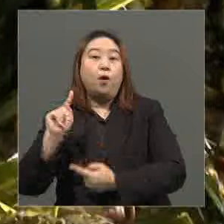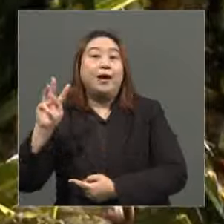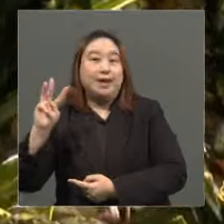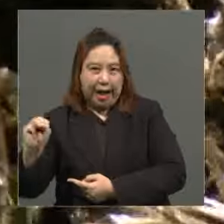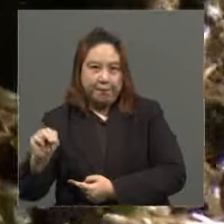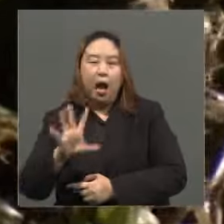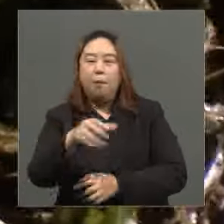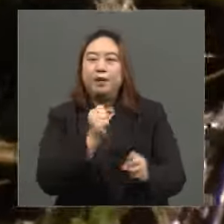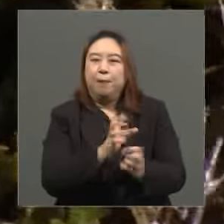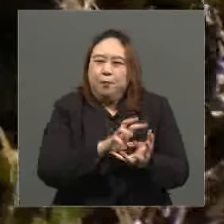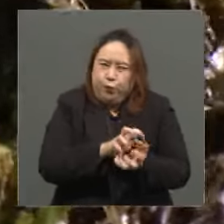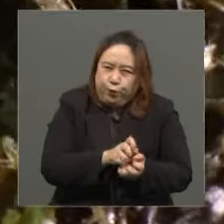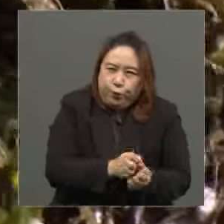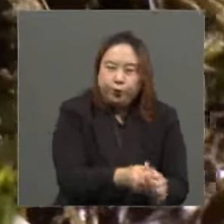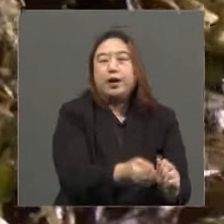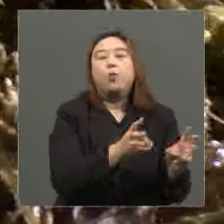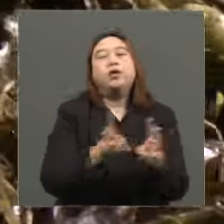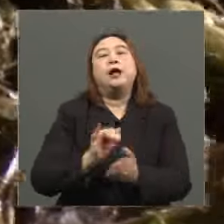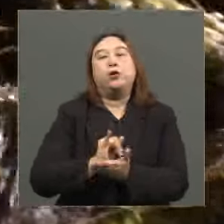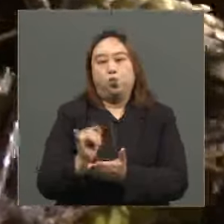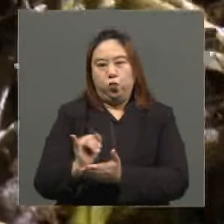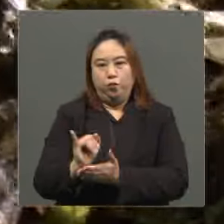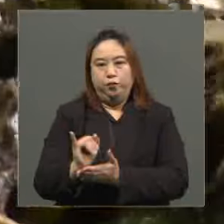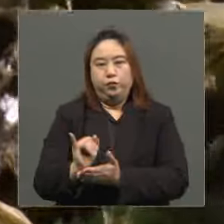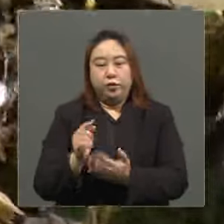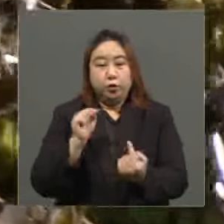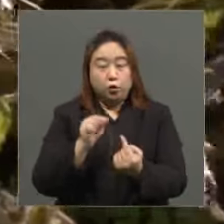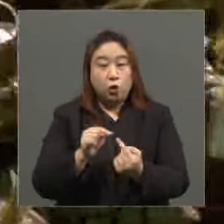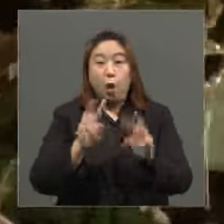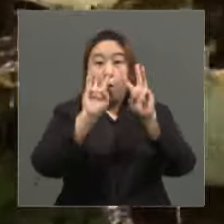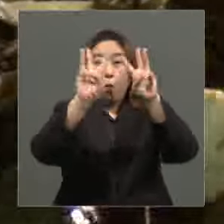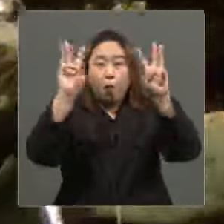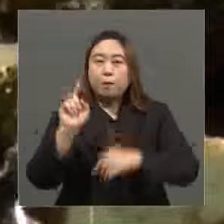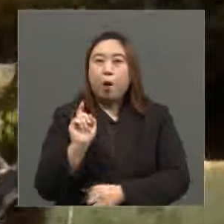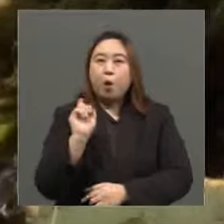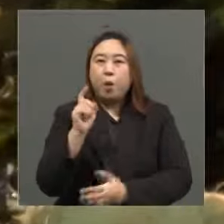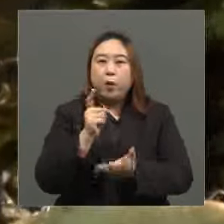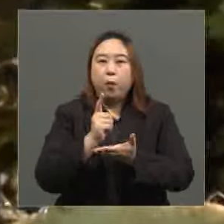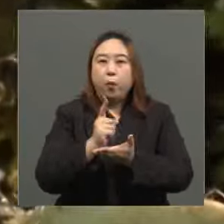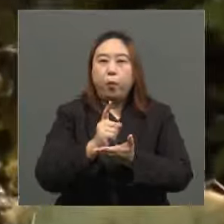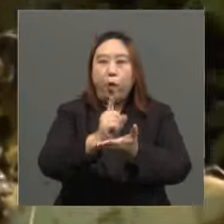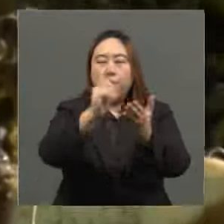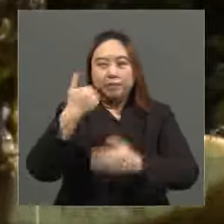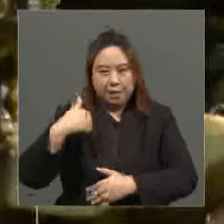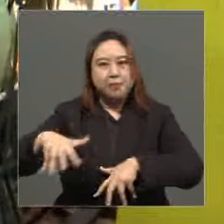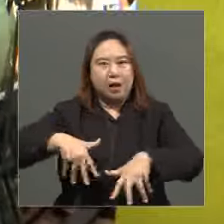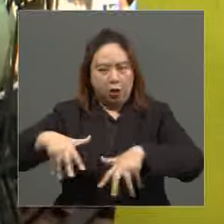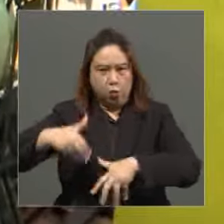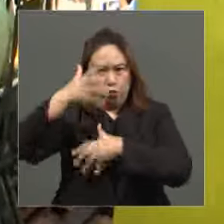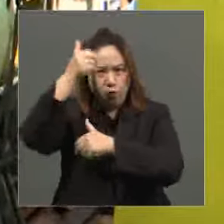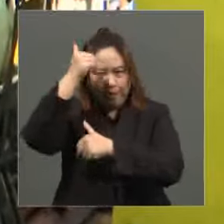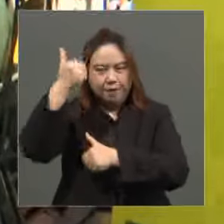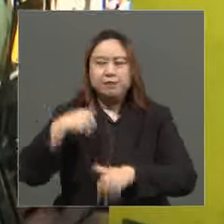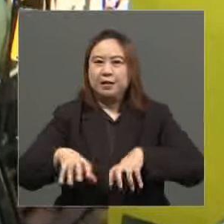ายอย่างถูกสุขลักษณะต่อไปสำหรับการลอยกระทงดิจิทัลได้รับการตอบรับจากประชาชนทั้ง3จุดเลยนะคะที่มี